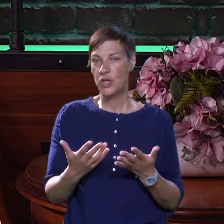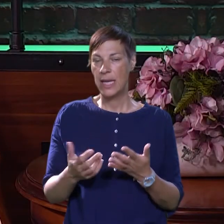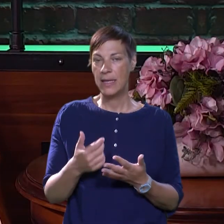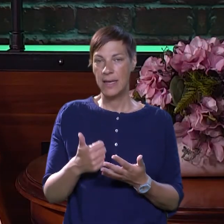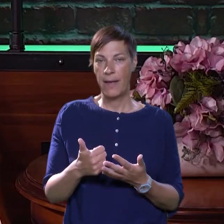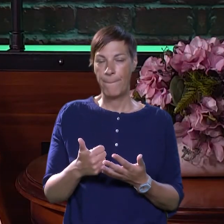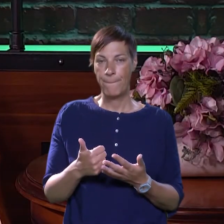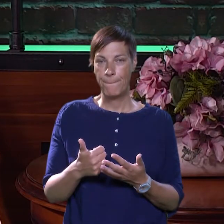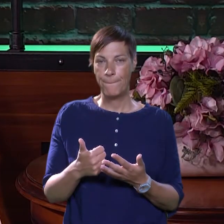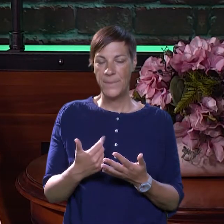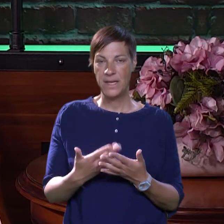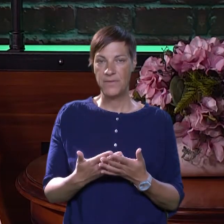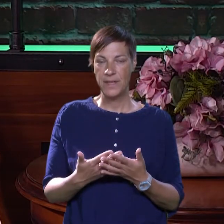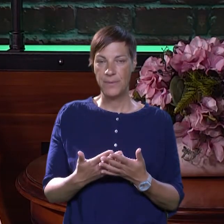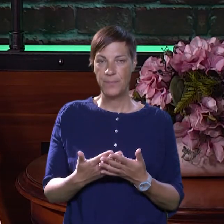nekakav